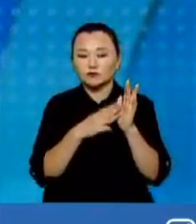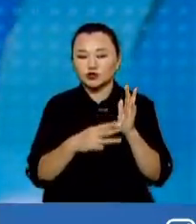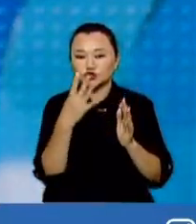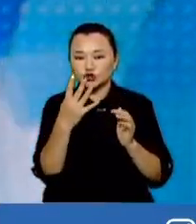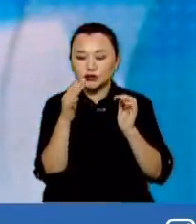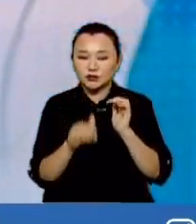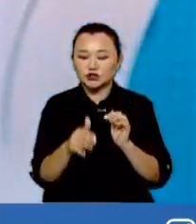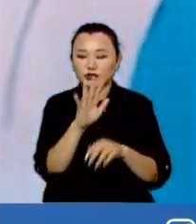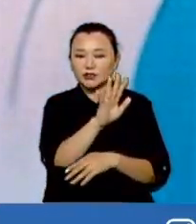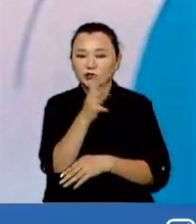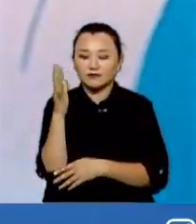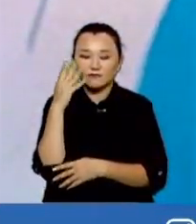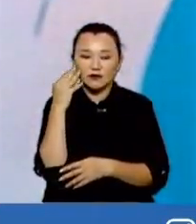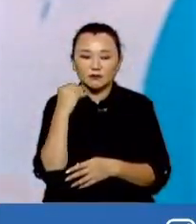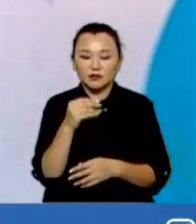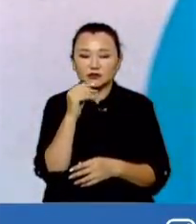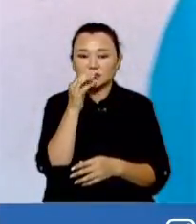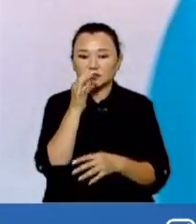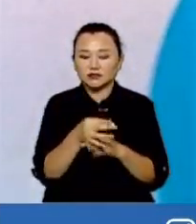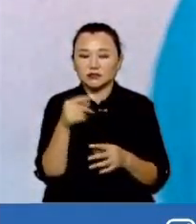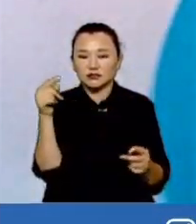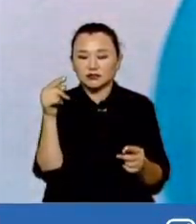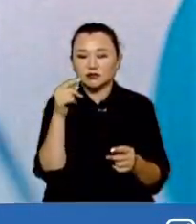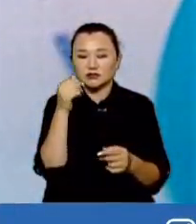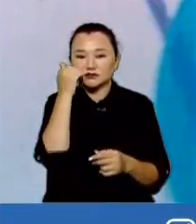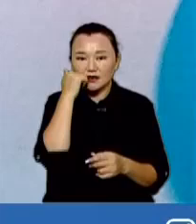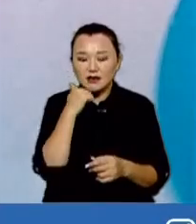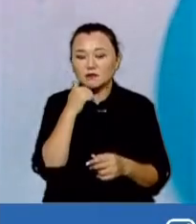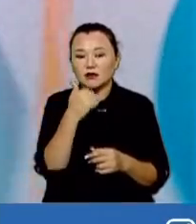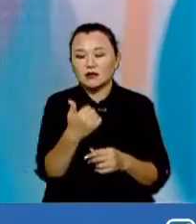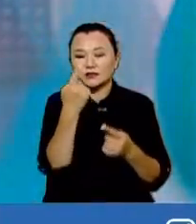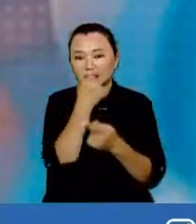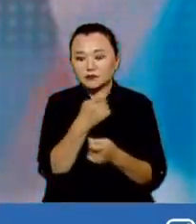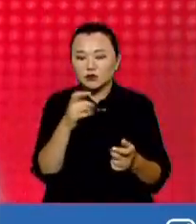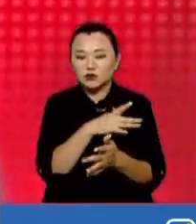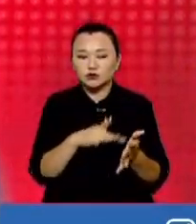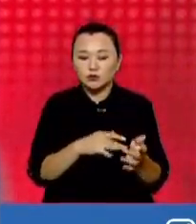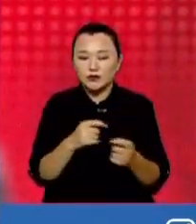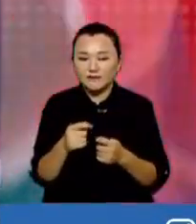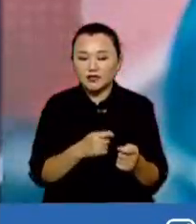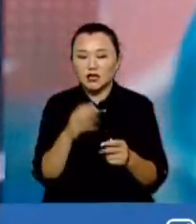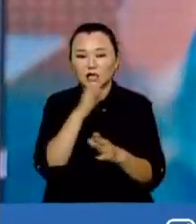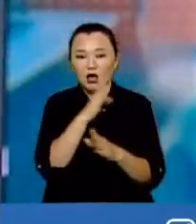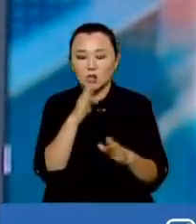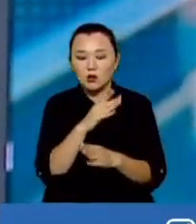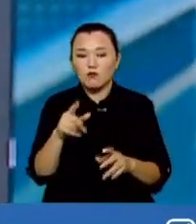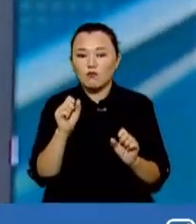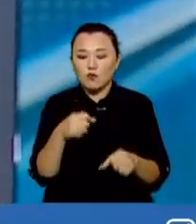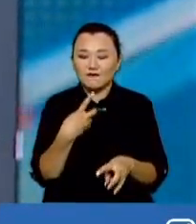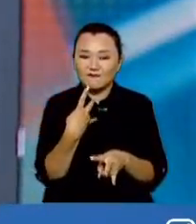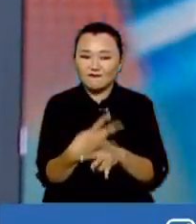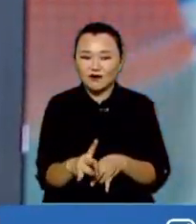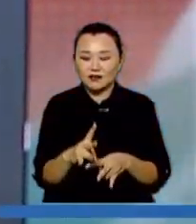84 тысяч деревьев в Алматы признаны аварийными. Об этом сообщили в городском управлении экологии. Они могут нанести